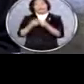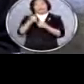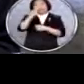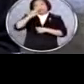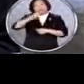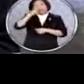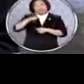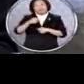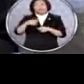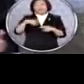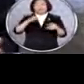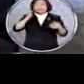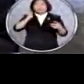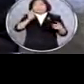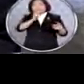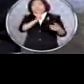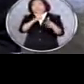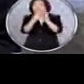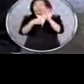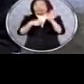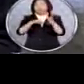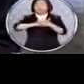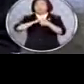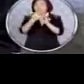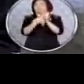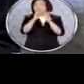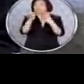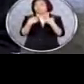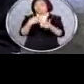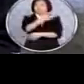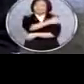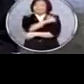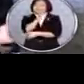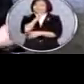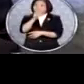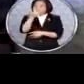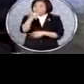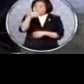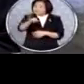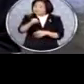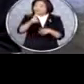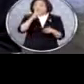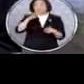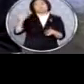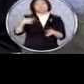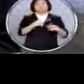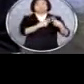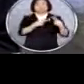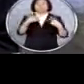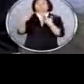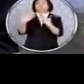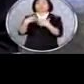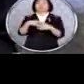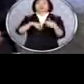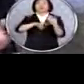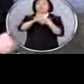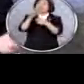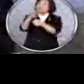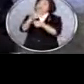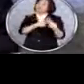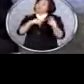不能说我打口水战，我当然要澄清啊。所以陈云柱到底是好人是坏人，蔡主席应该比我更了解。结果人家问他说，他